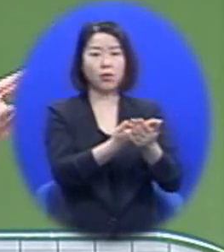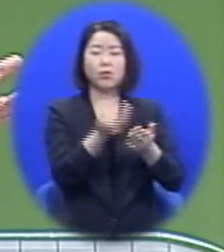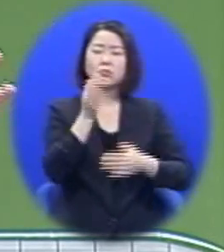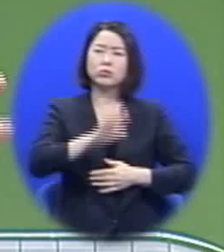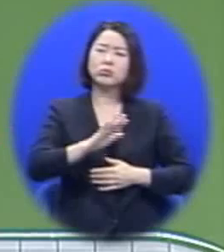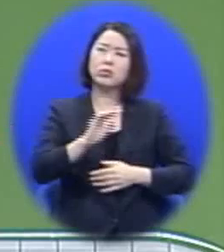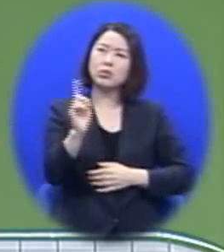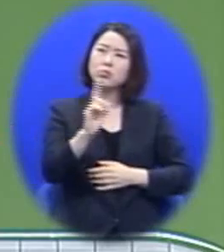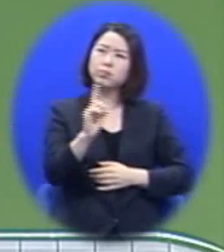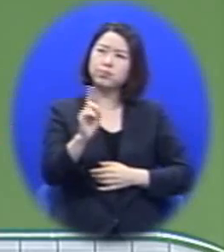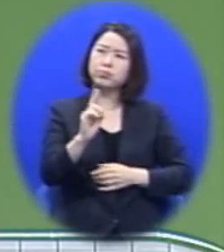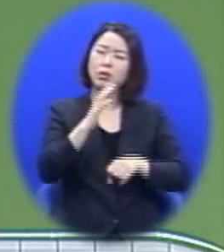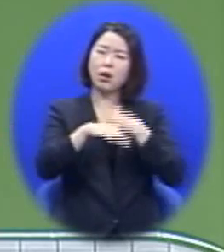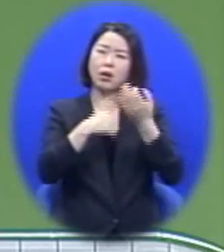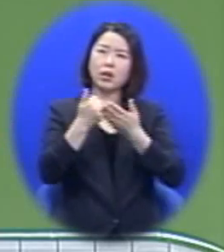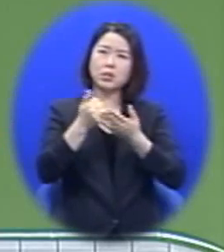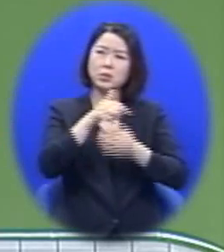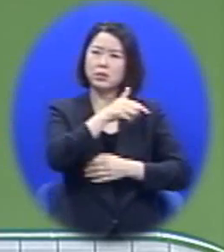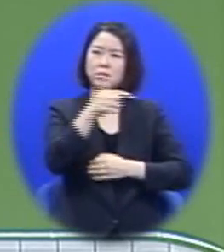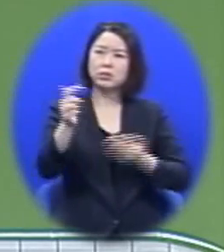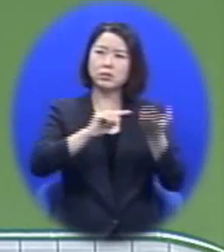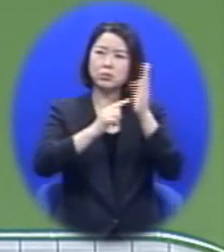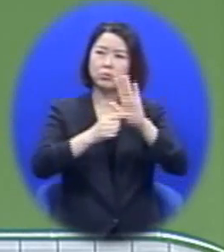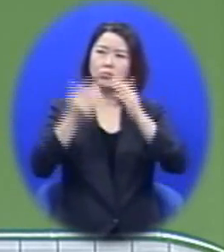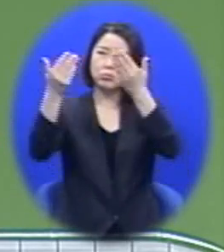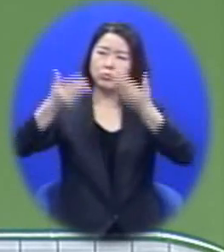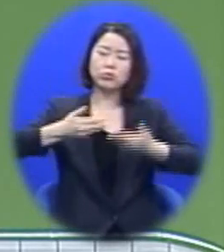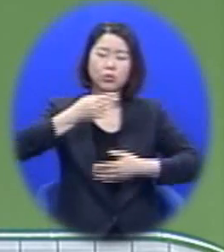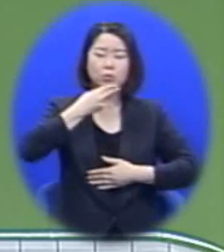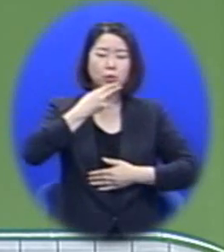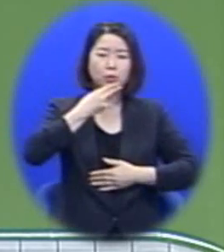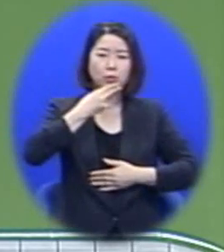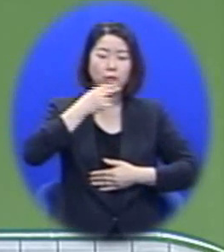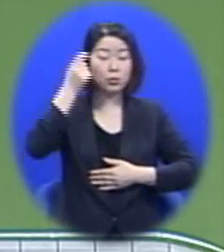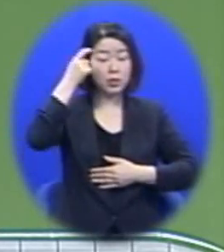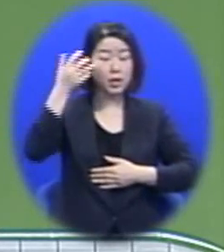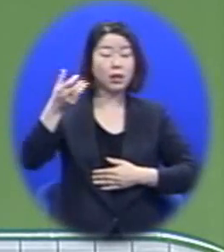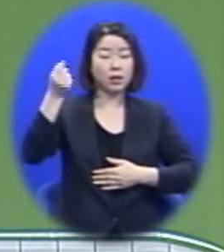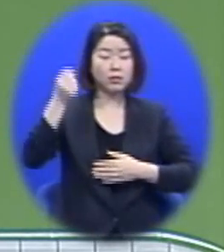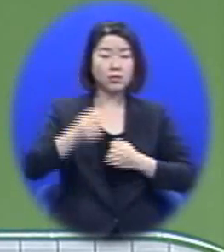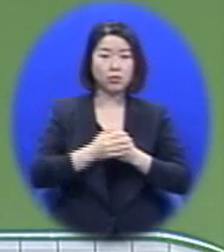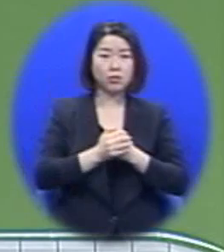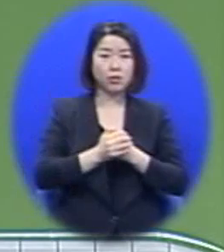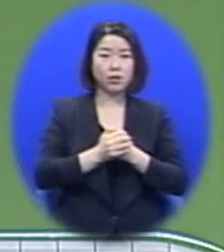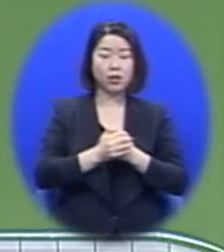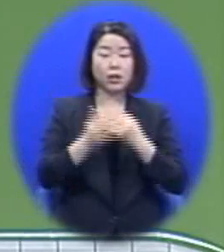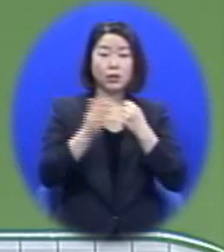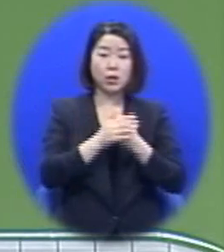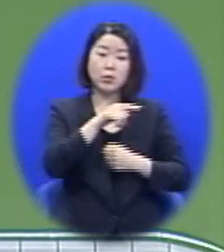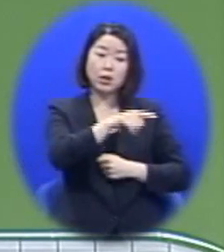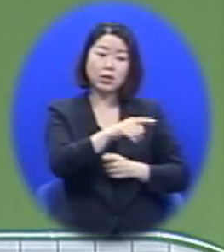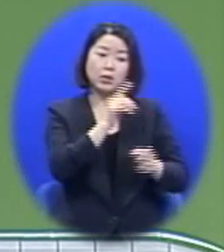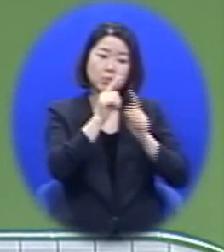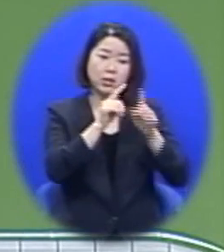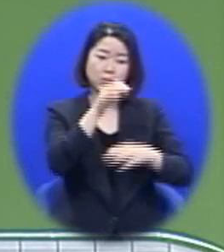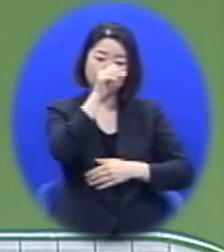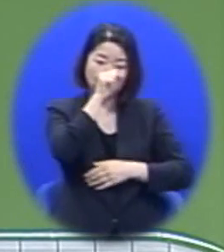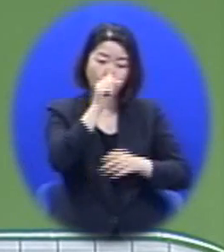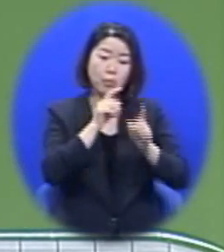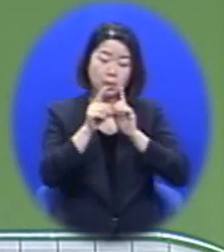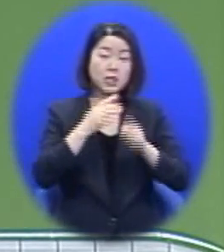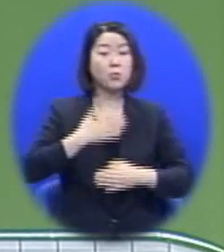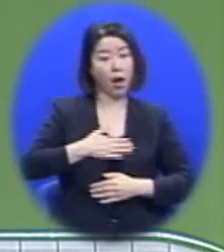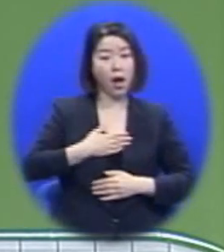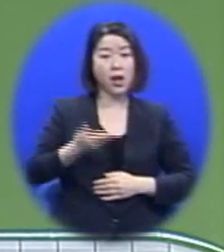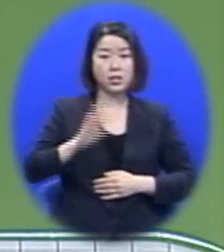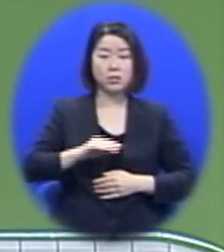뭐 하나님께서 반응해 주지 않으셨거든요. 그래서 이 말씀이 참 좋은 말씀이긴 한데 별로